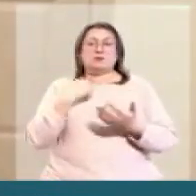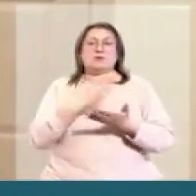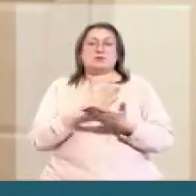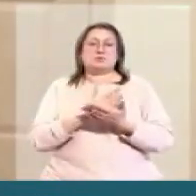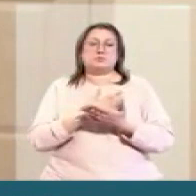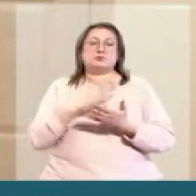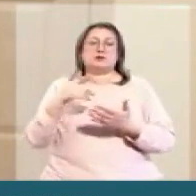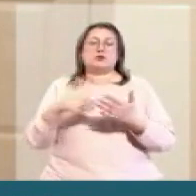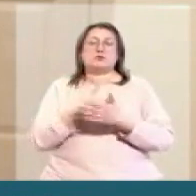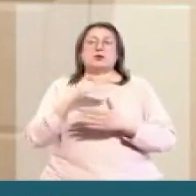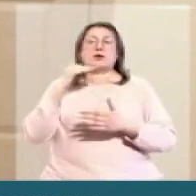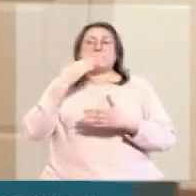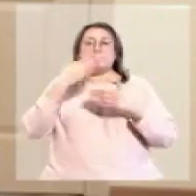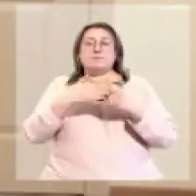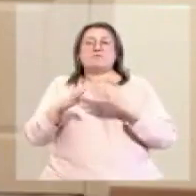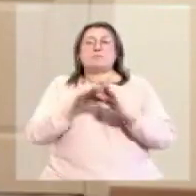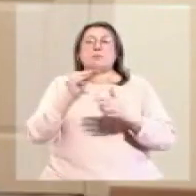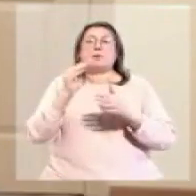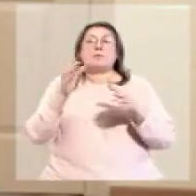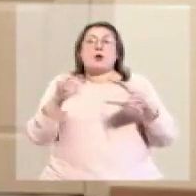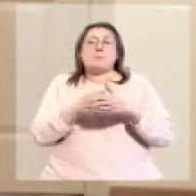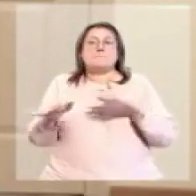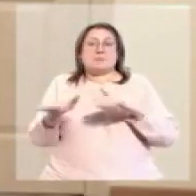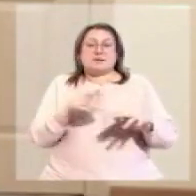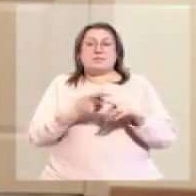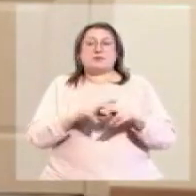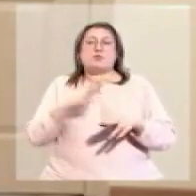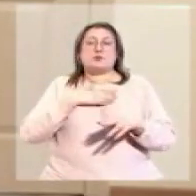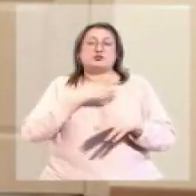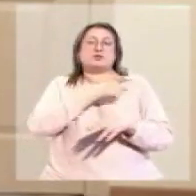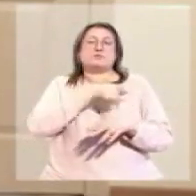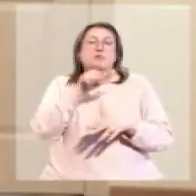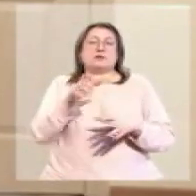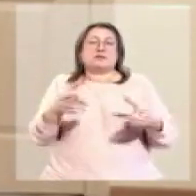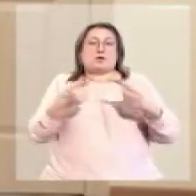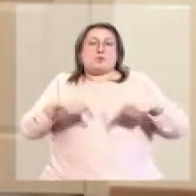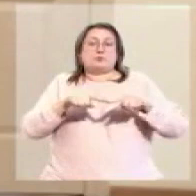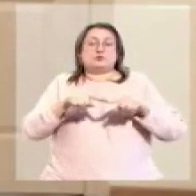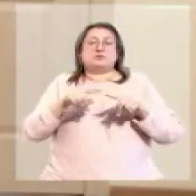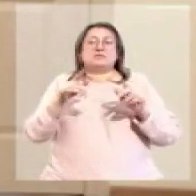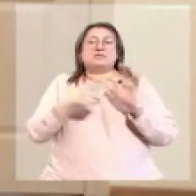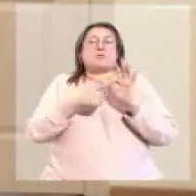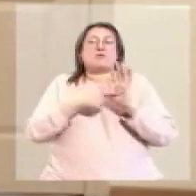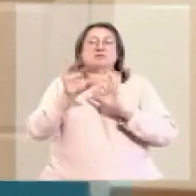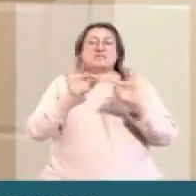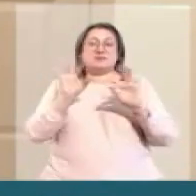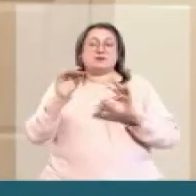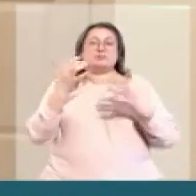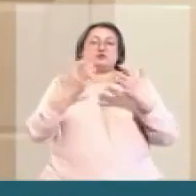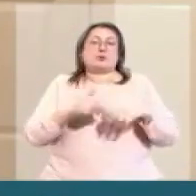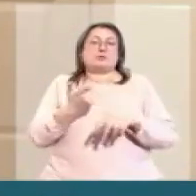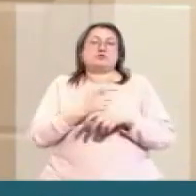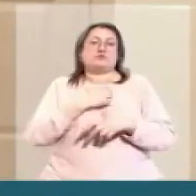новой электоральной кампании. И поэтому наш депутатский корпус 7-го созыва посчитал очень